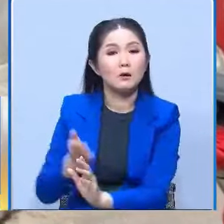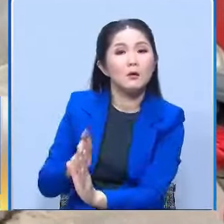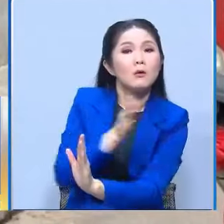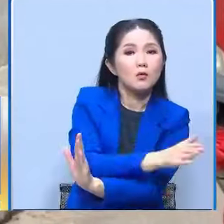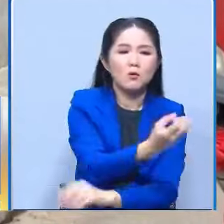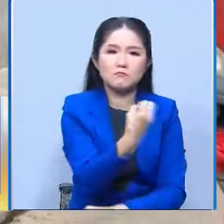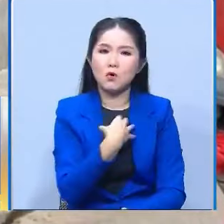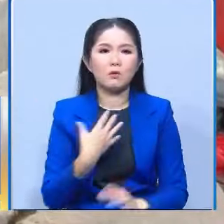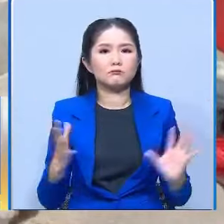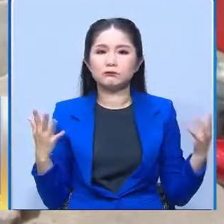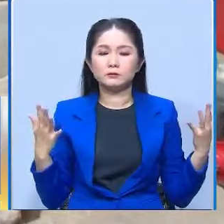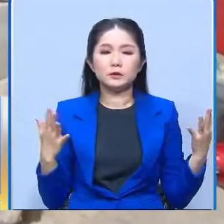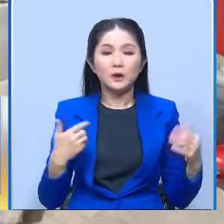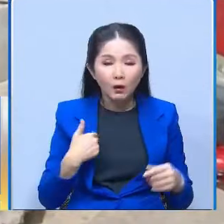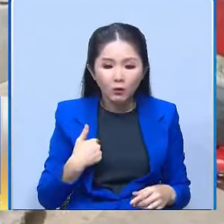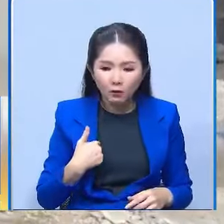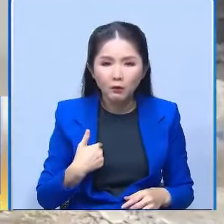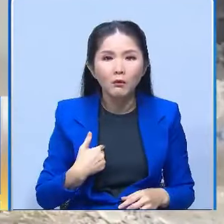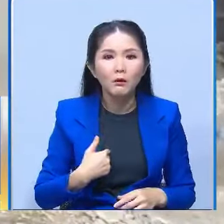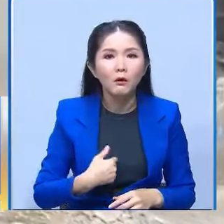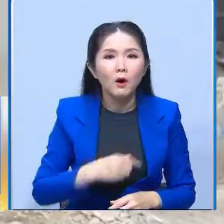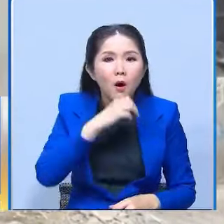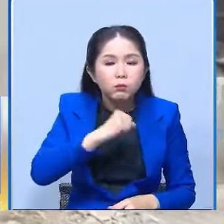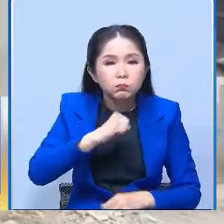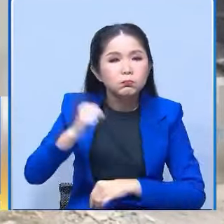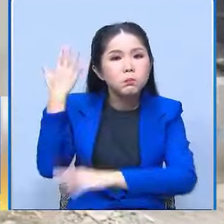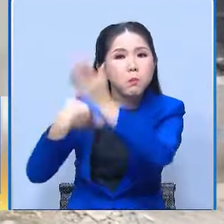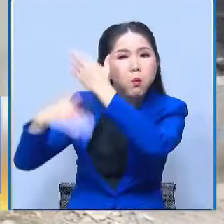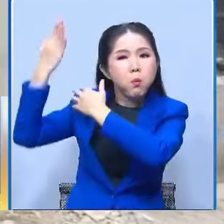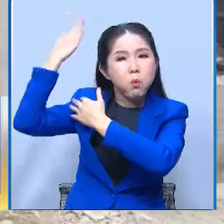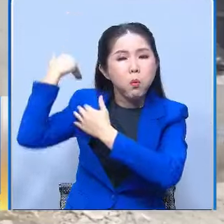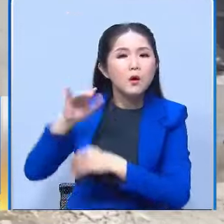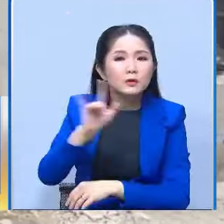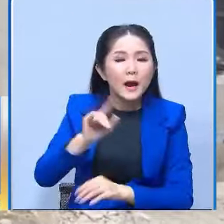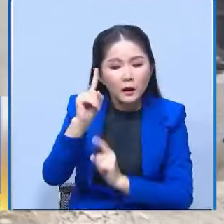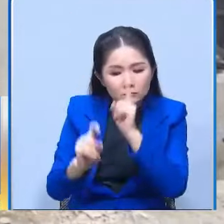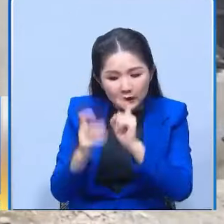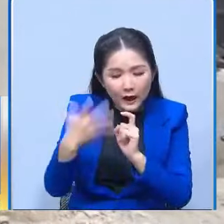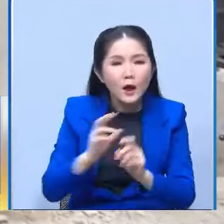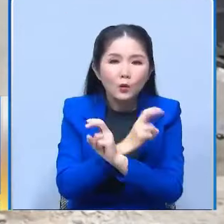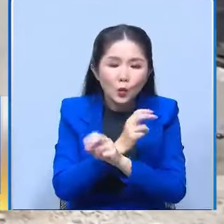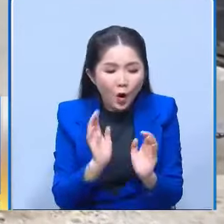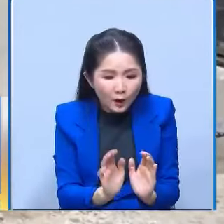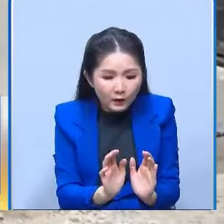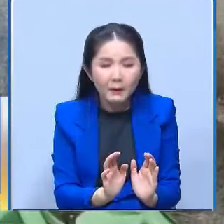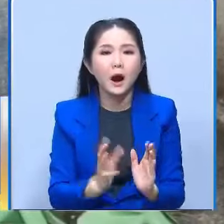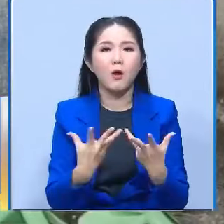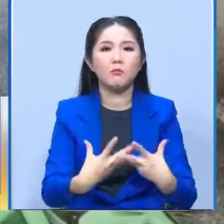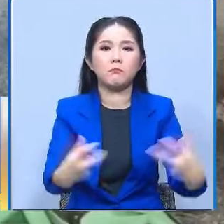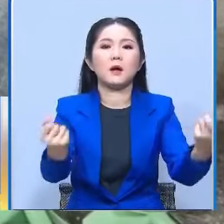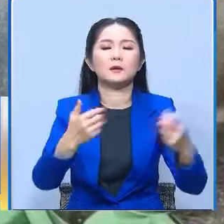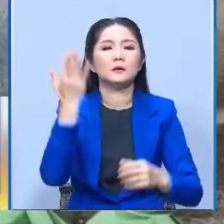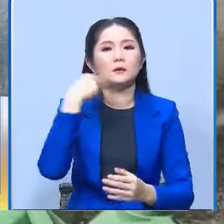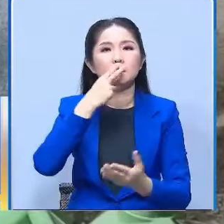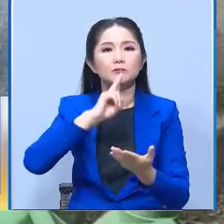าวบ้านที่เขามีอัฐิของบรรพบุรุษบรรจุเก็บอยู่ภายในกำแพงก็ได้รับความเสียหายกันไปเคยทำหนังสือให้ระงับการก่อสร้